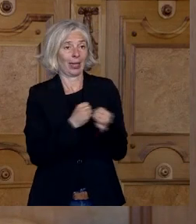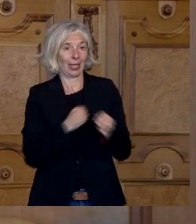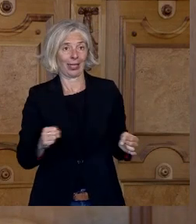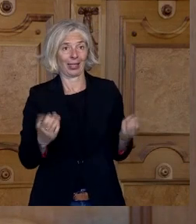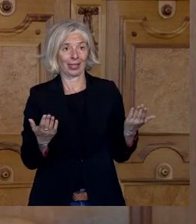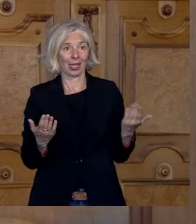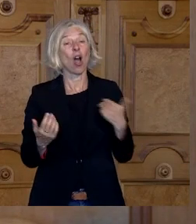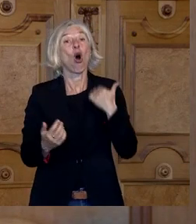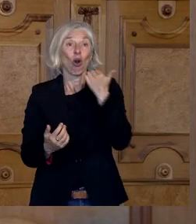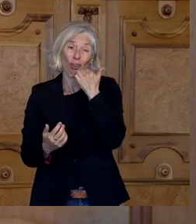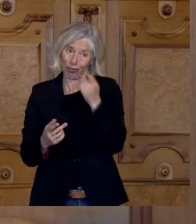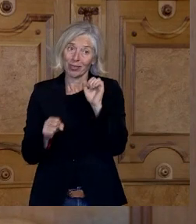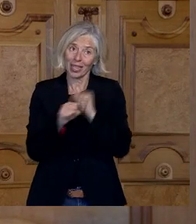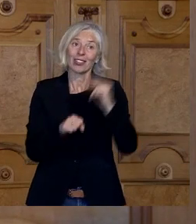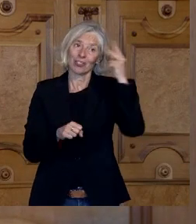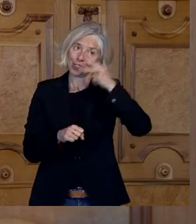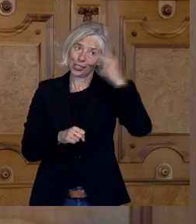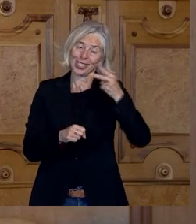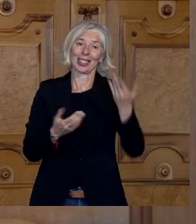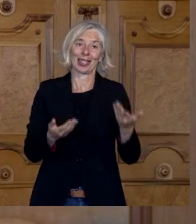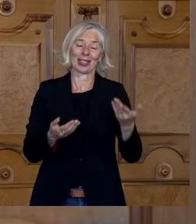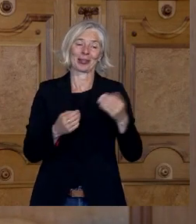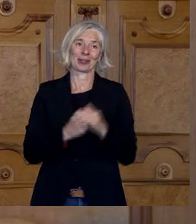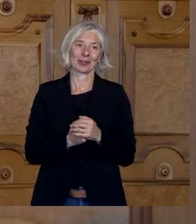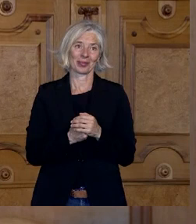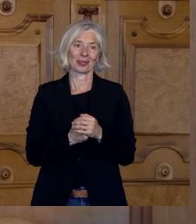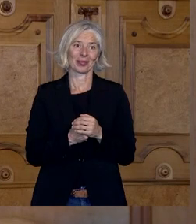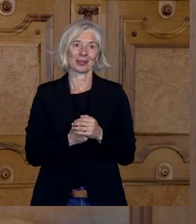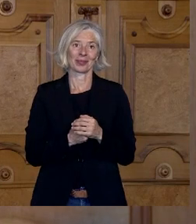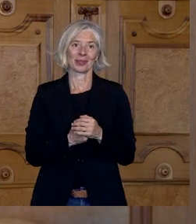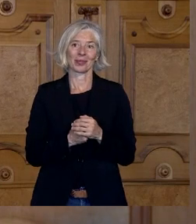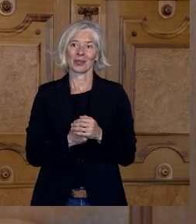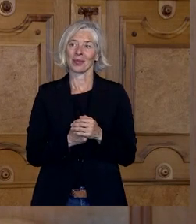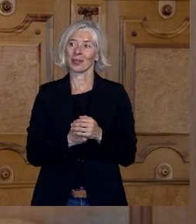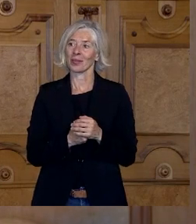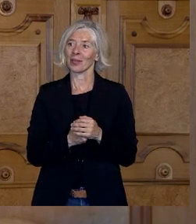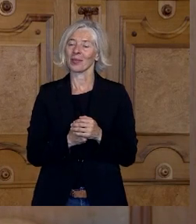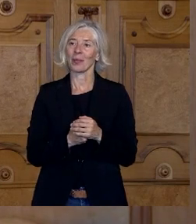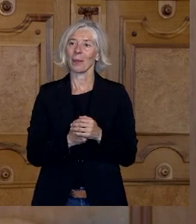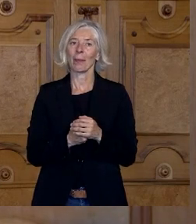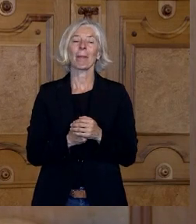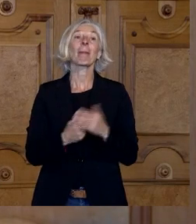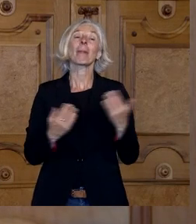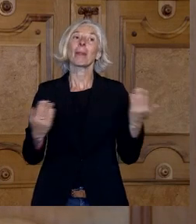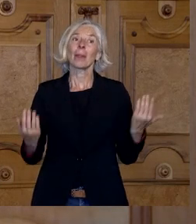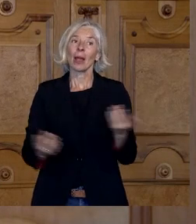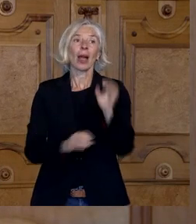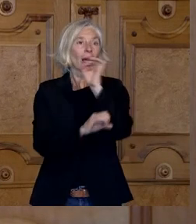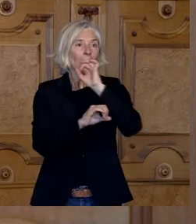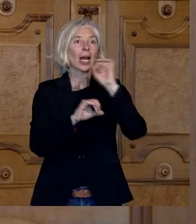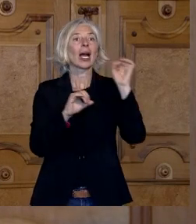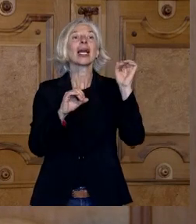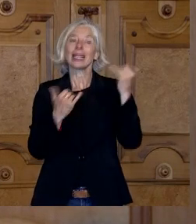hoffe, dass Sie dafür Verständnis haben. Bei aller Lockerung möchte ich hier noch eine politische Botschaft